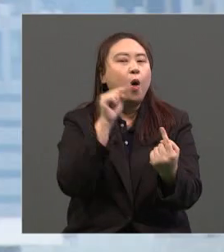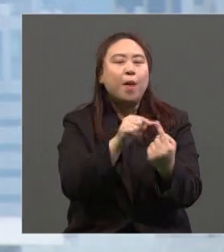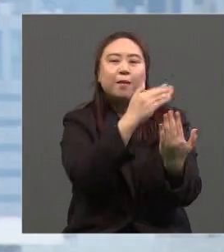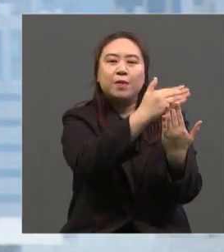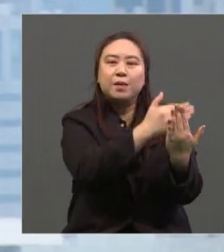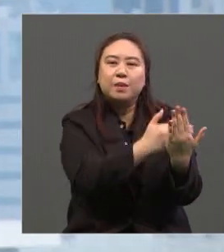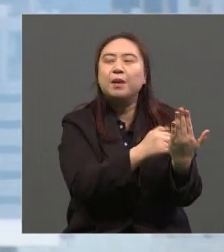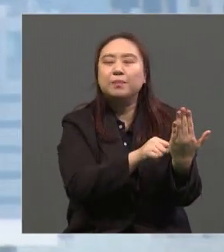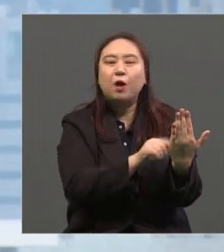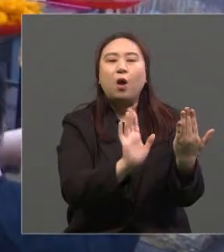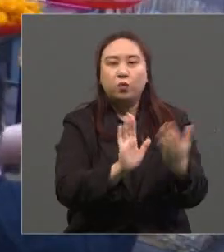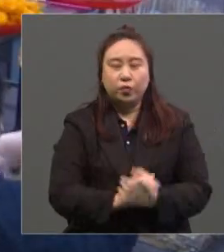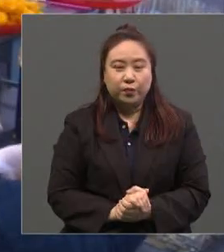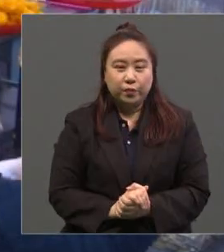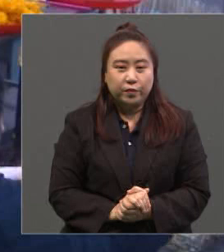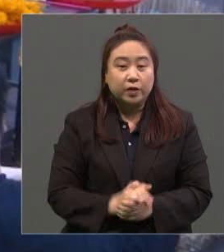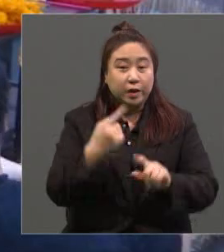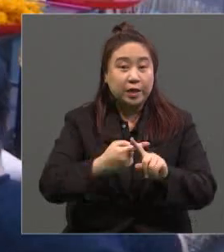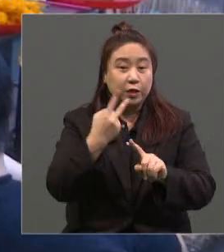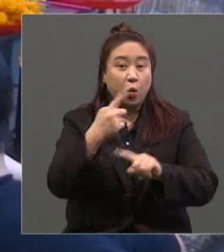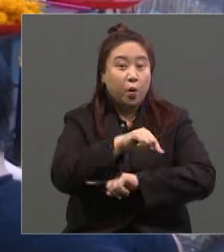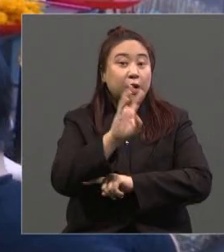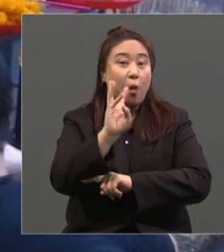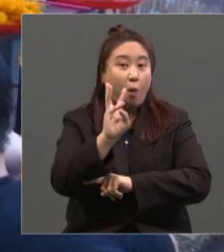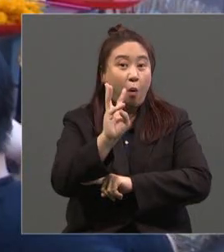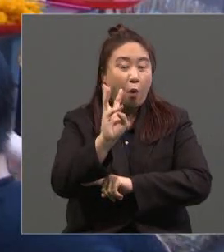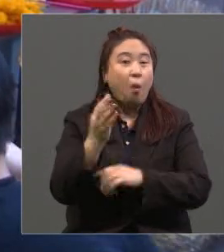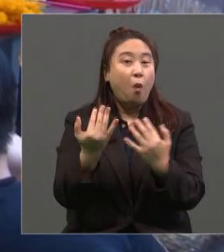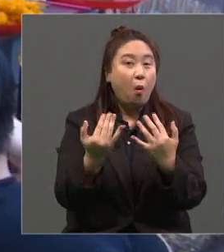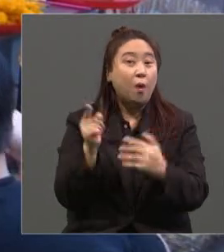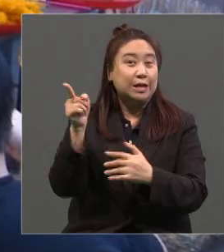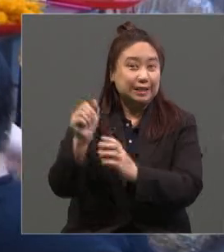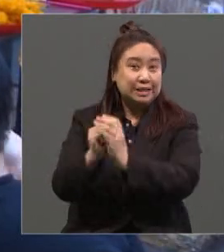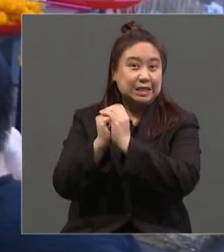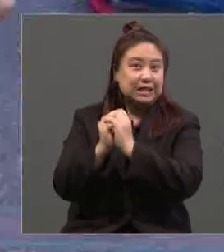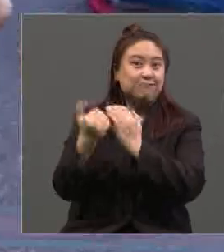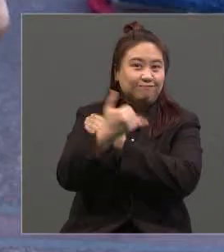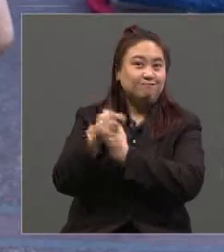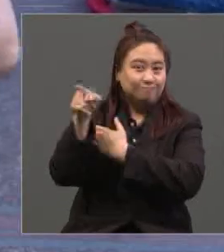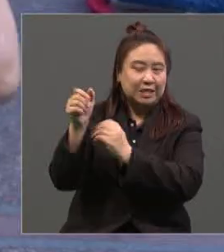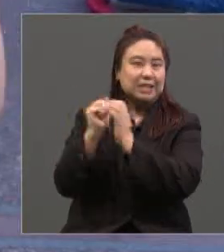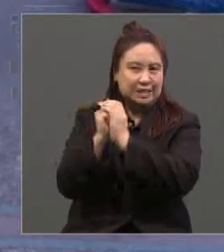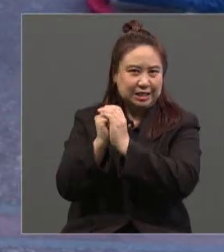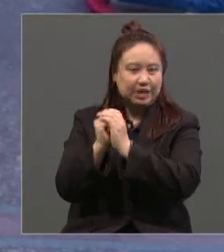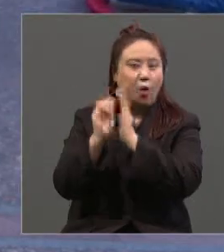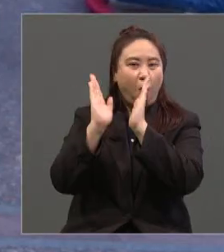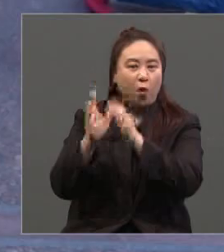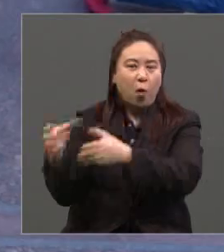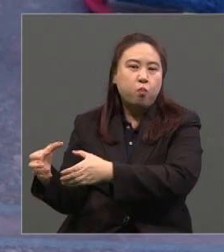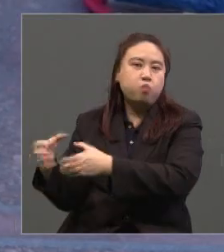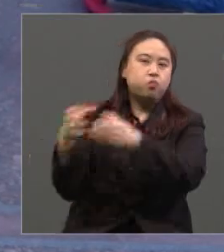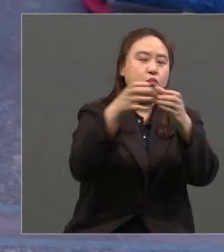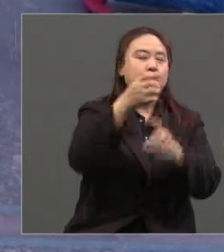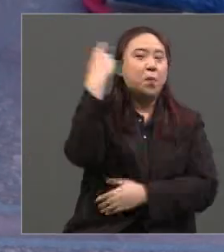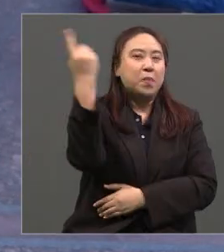วางเอาไว้ครับ ค่ะส่วนวันที่6กุมภาพันธ์นี้ค่ะหลังจากที่ประเทศจีนเนี่ยเขาอนุญาตนะให้คนจีนสามารถเดินทางออกท่องเที่ยว